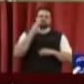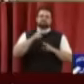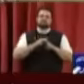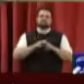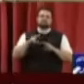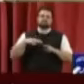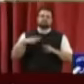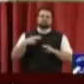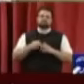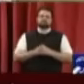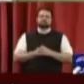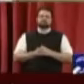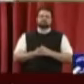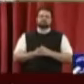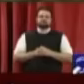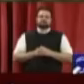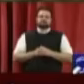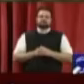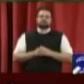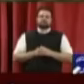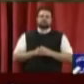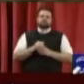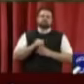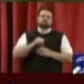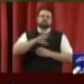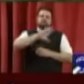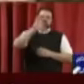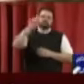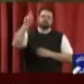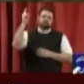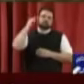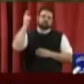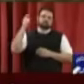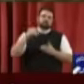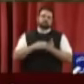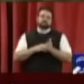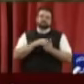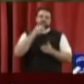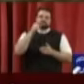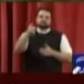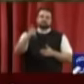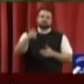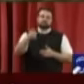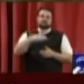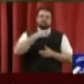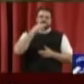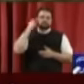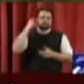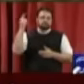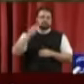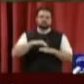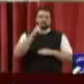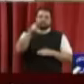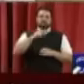Universul? Universul mă aude, dar trebuie să-ți pui tu. Sunt dintotdeauna bogăției fabuloasă. Ca să te audă pe tine, ca să-ți trimită ție.